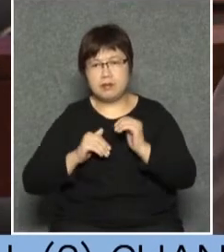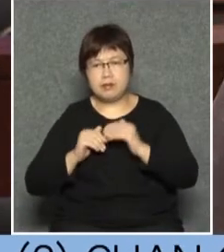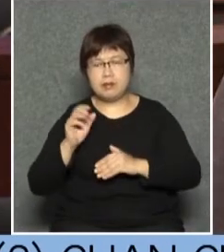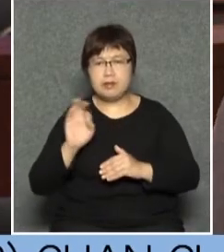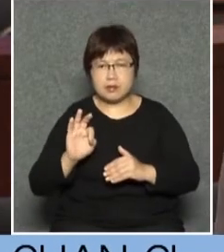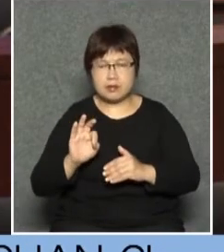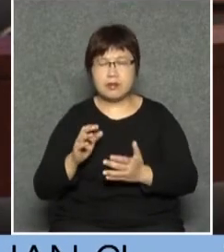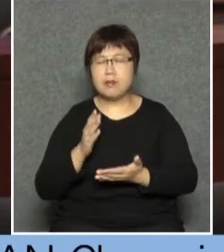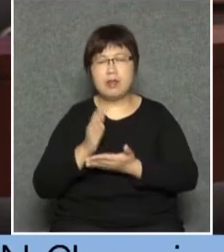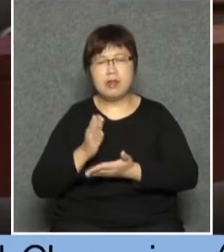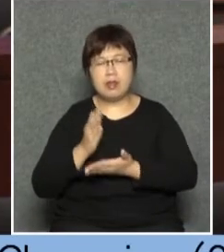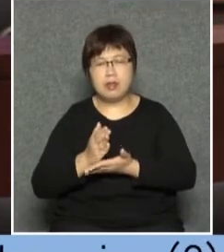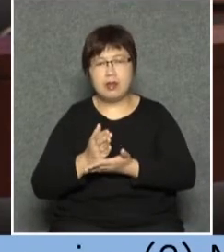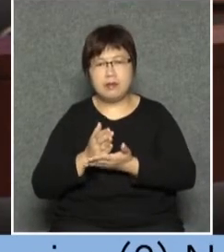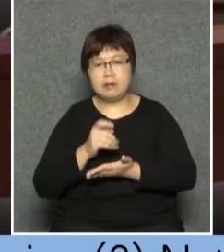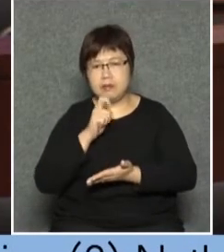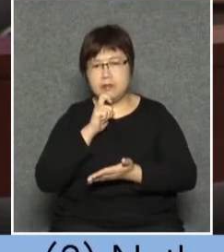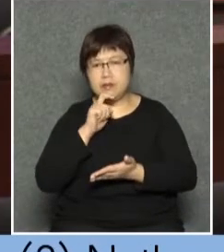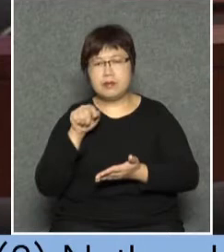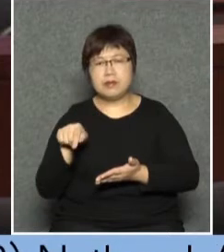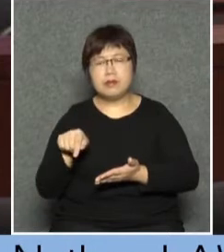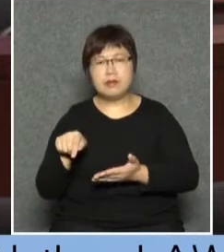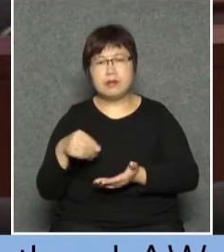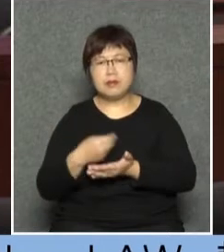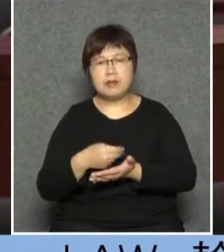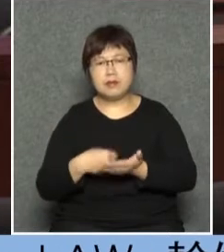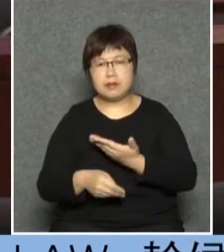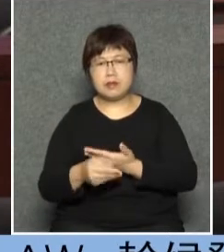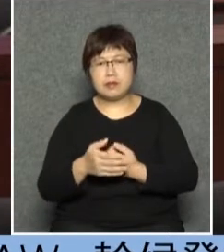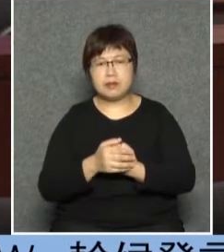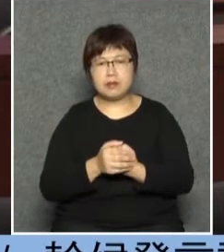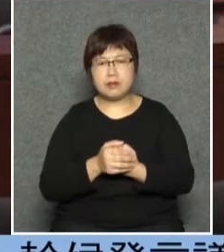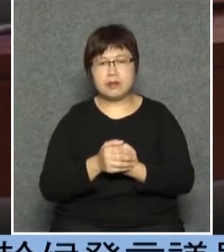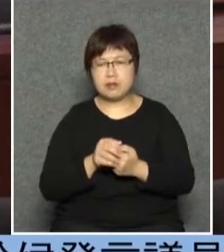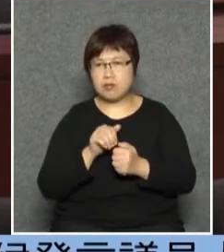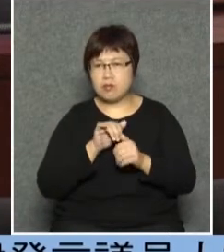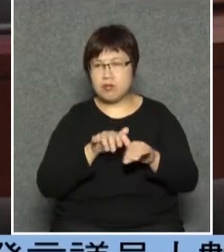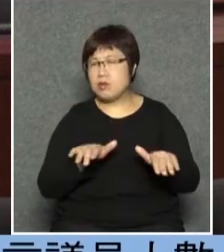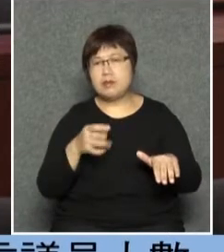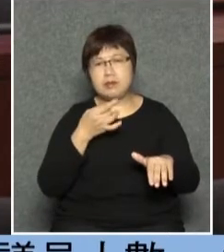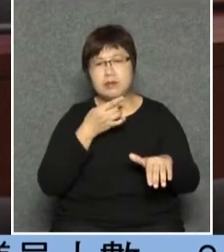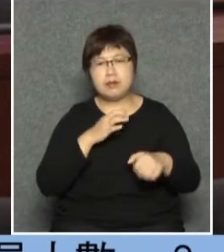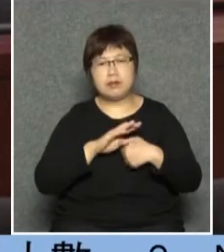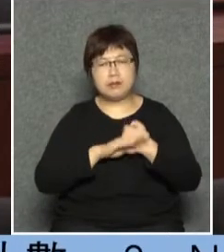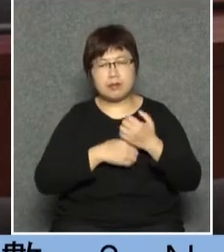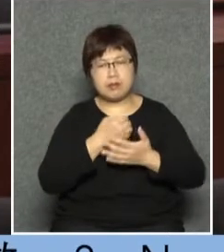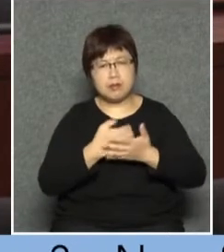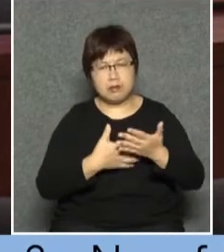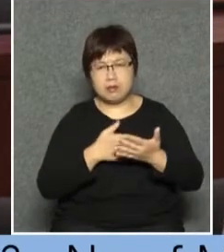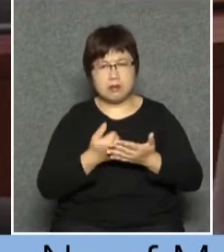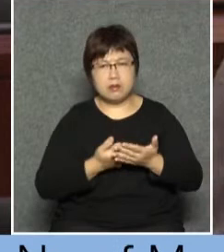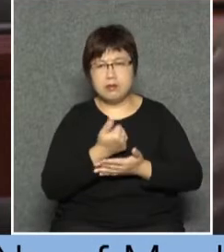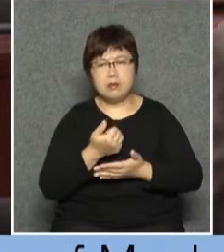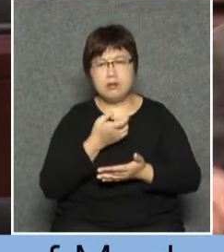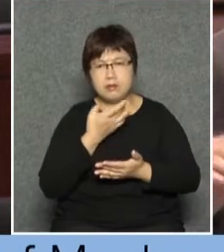備，只不過係呢啲交易方法仲未普及，法例法規亦唔完善，